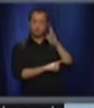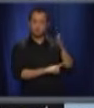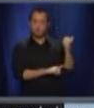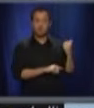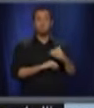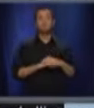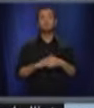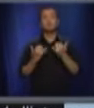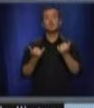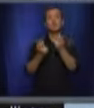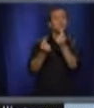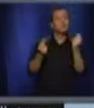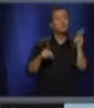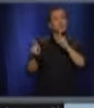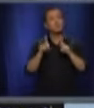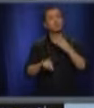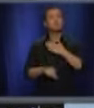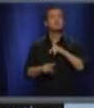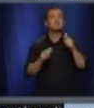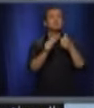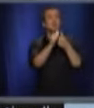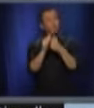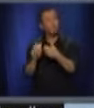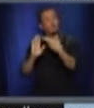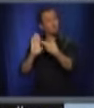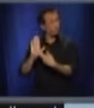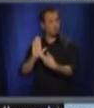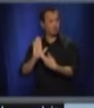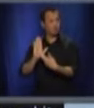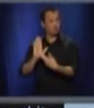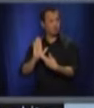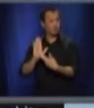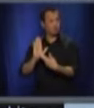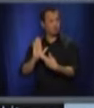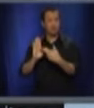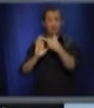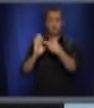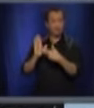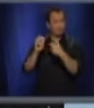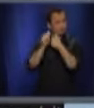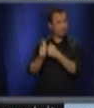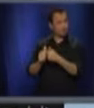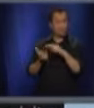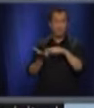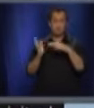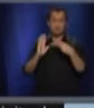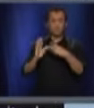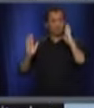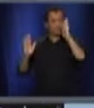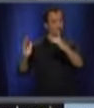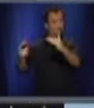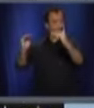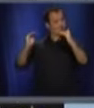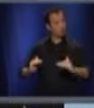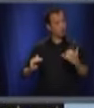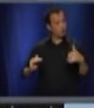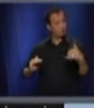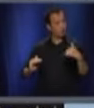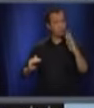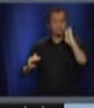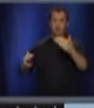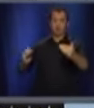respecter les règles. Parce qu'en respectant les règles, nous pourrons revenir au jaune et au vert. Je pense que c'est ce que les gens